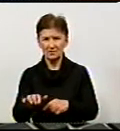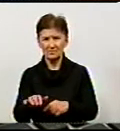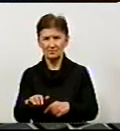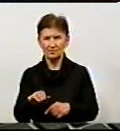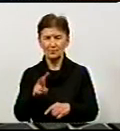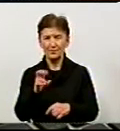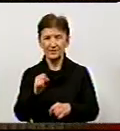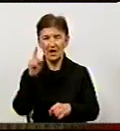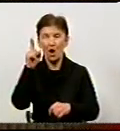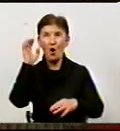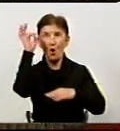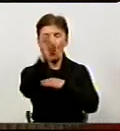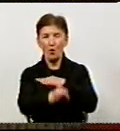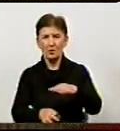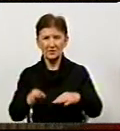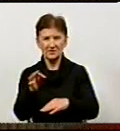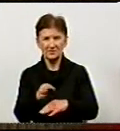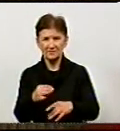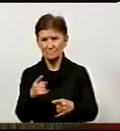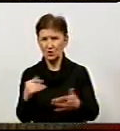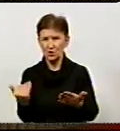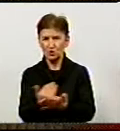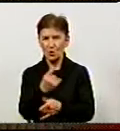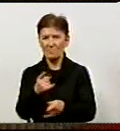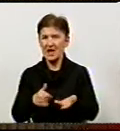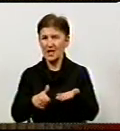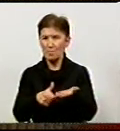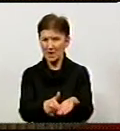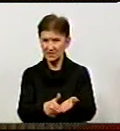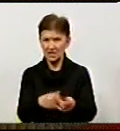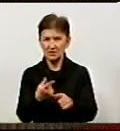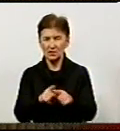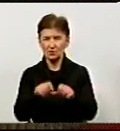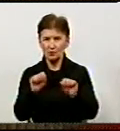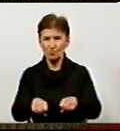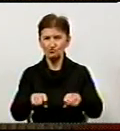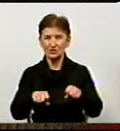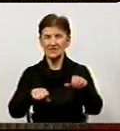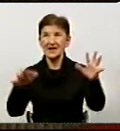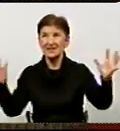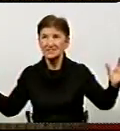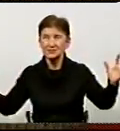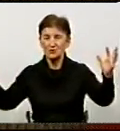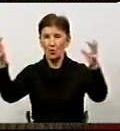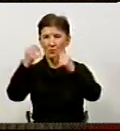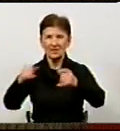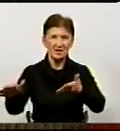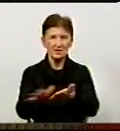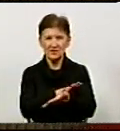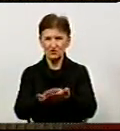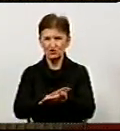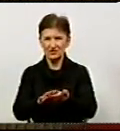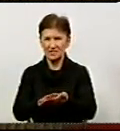необхідні на орбіті. Я представив новий метод, який дозволить не тільки утилізувати космічне сміття, очистити навколоземний